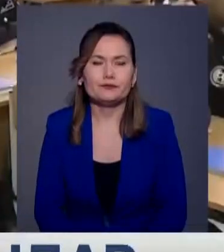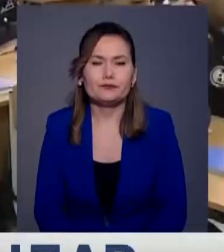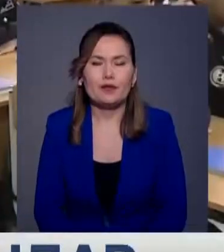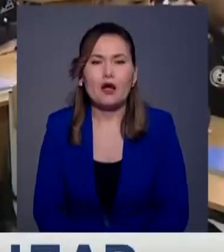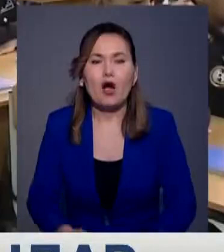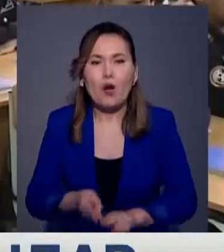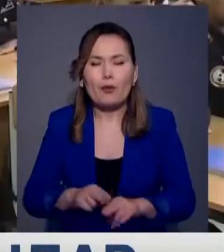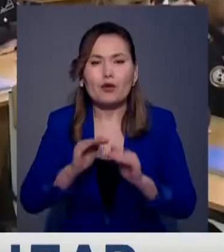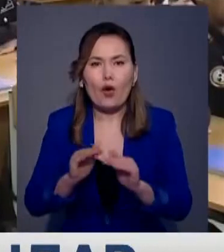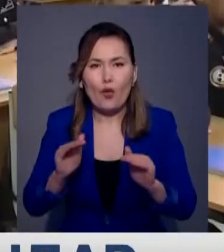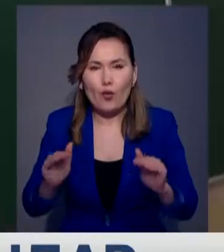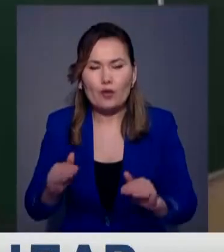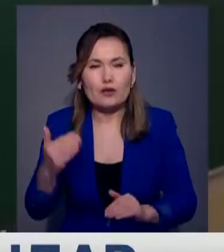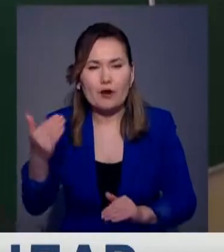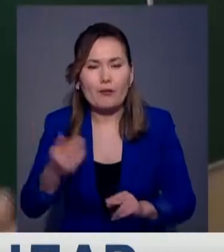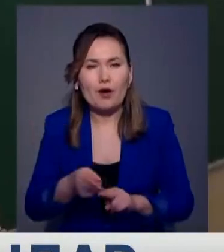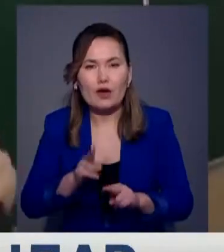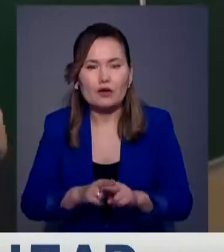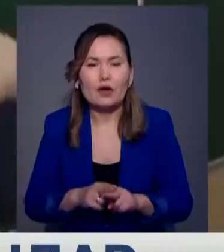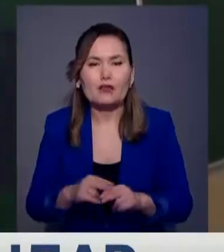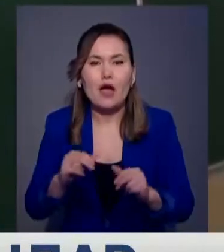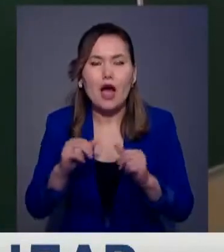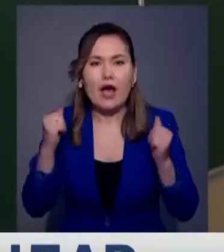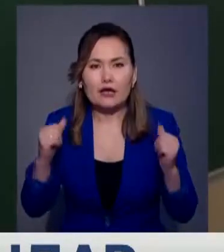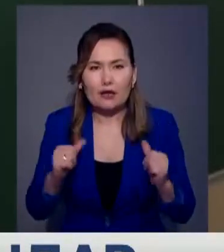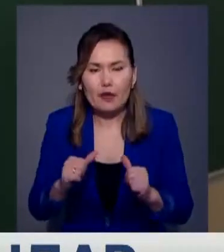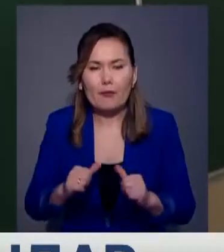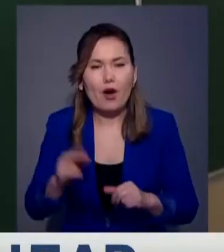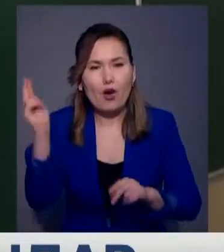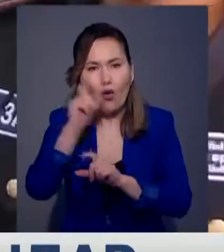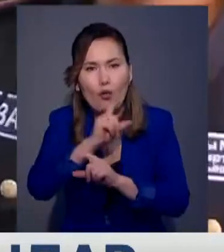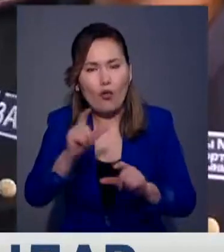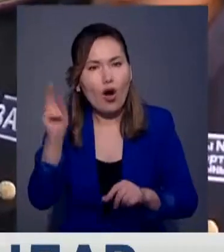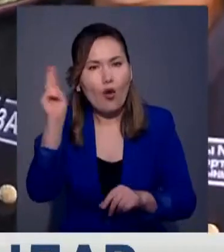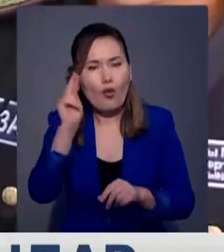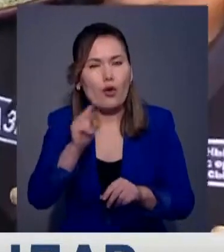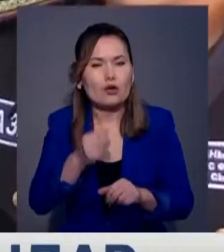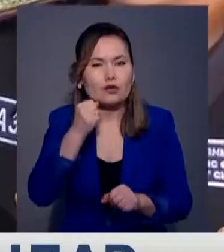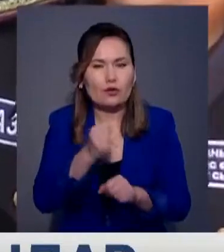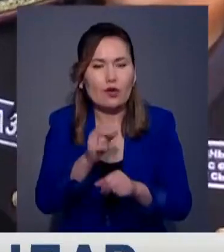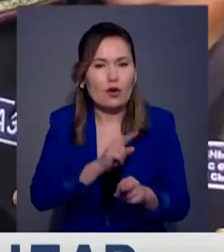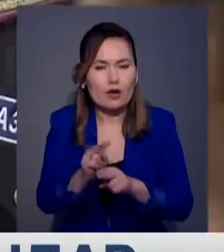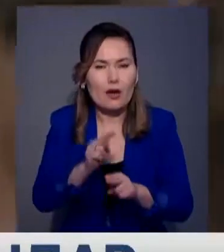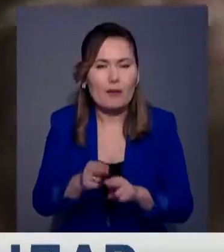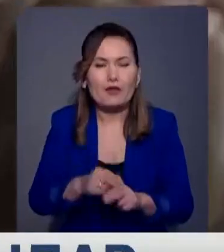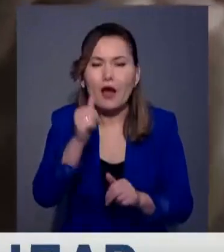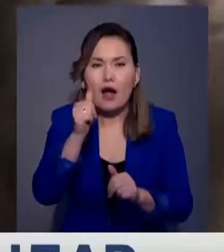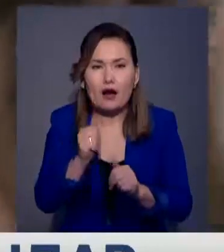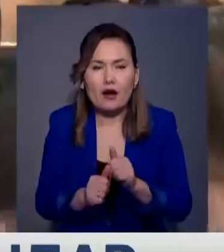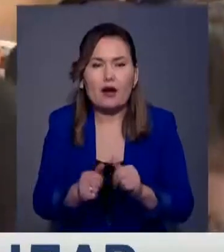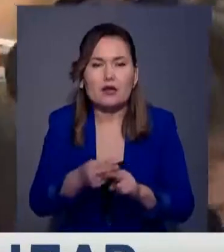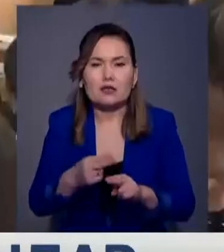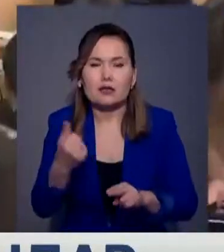Бұл оқушылардың қатарластарына қарағанда киім үлгісі ғана емес, оқу жүйесі де өзгеше. 5-ші сыныптың балаларына аптасына бір рет төтенше